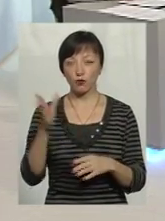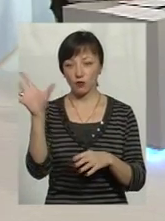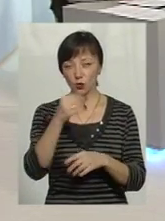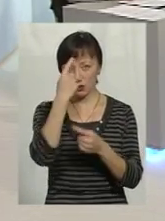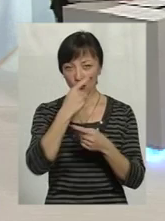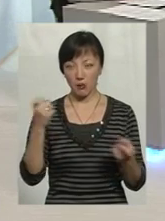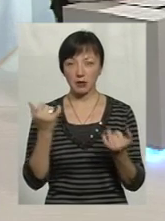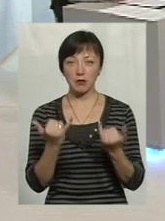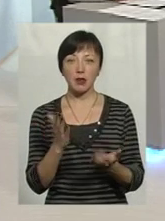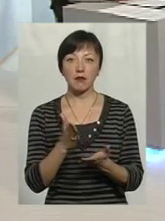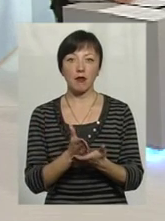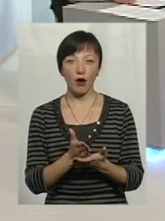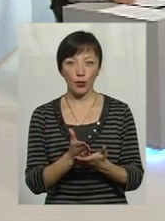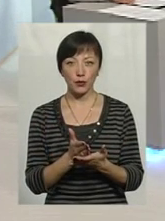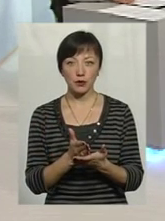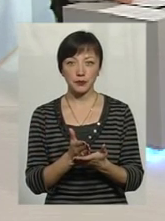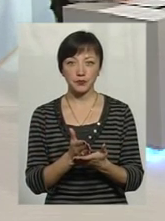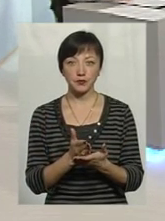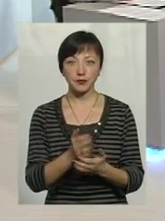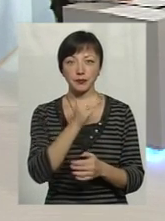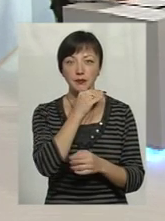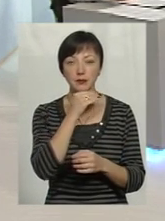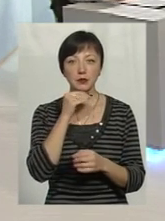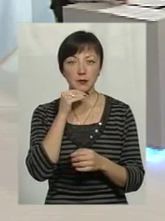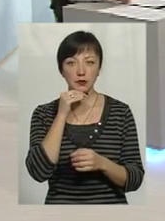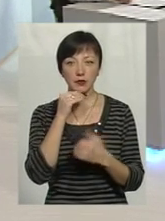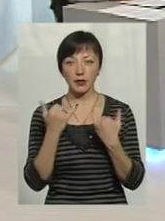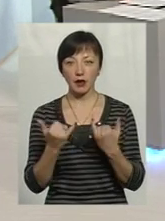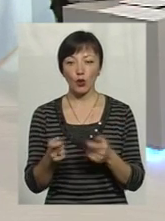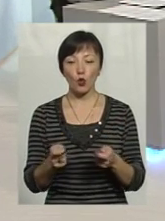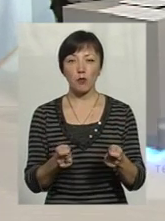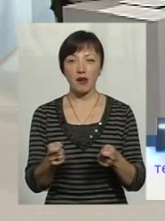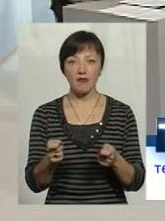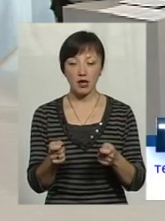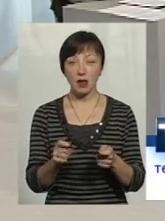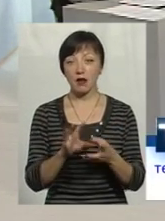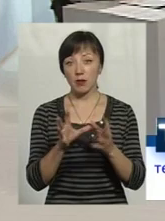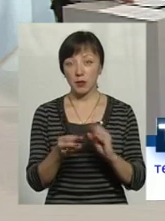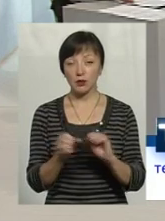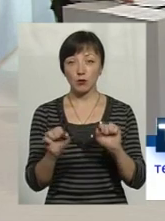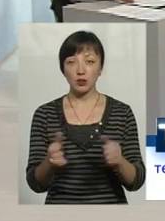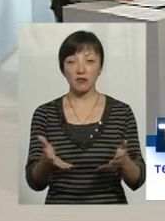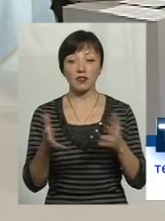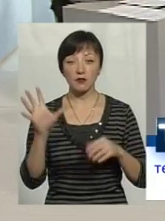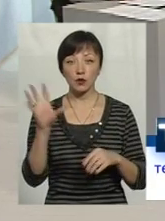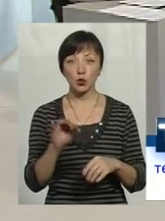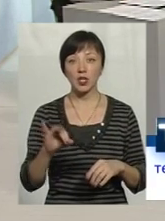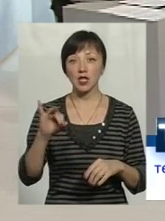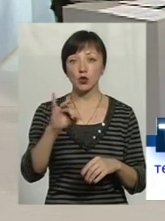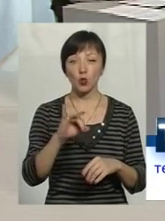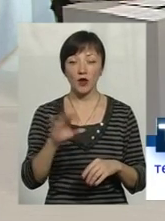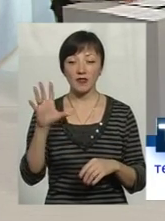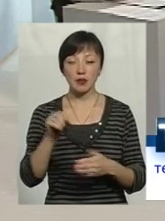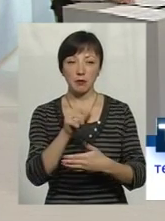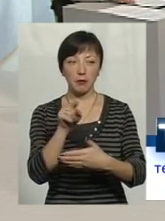тепер мають, ну, якби багато тепер управлінь, в принципі, можна вияснити всю історію і ці